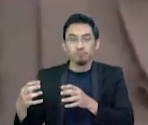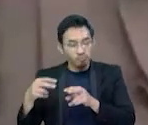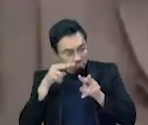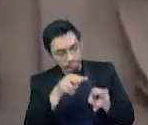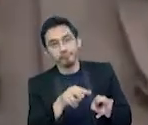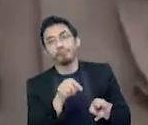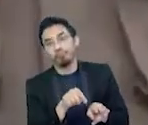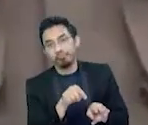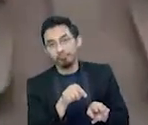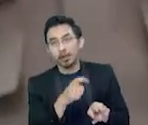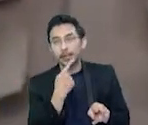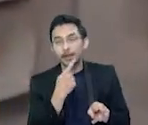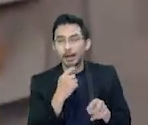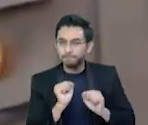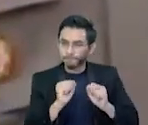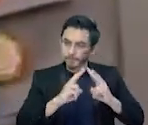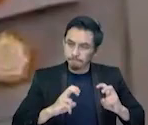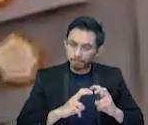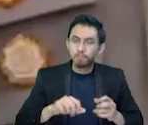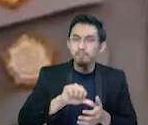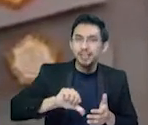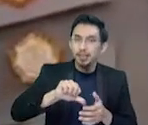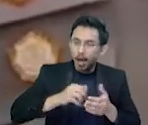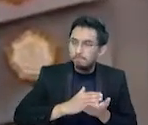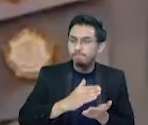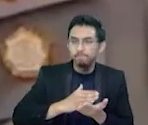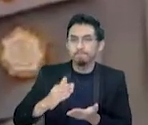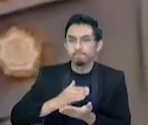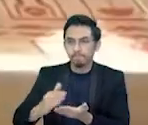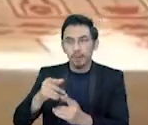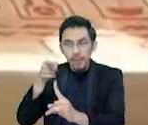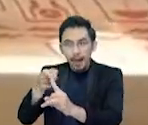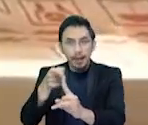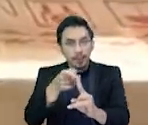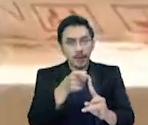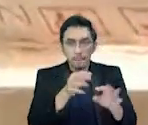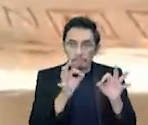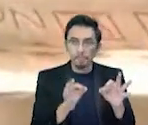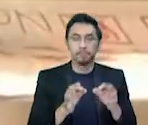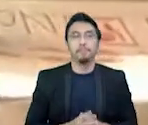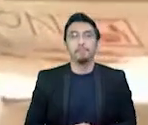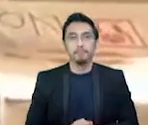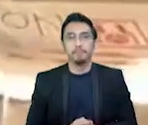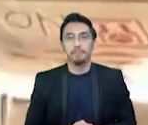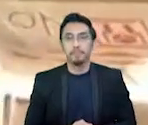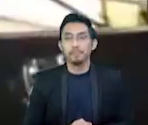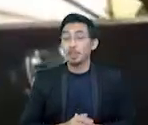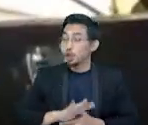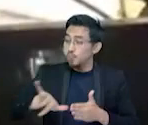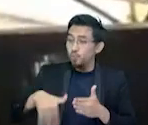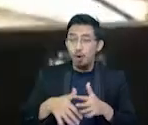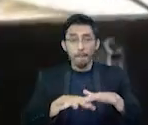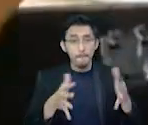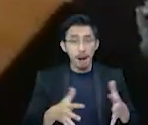percepatan untuk pendistribusian harus tepat ke sekarang seluruh minyak goreng kemasan diserahkan ke